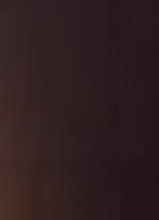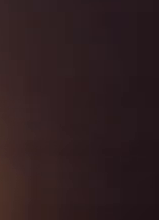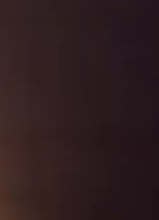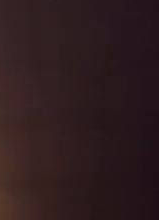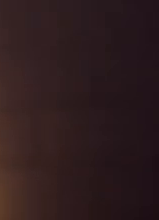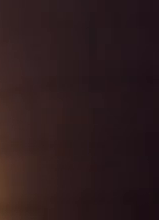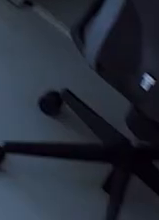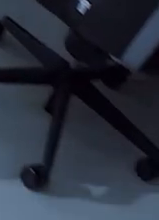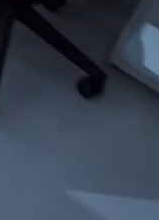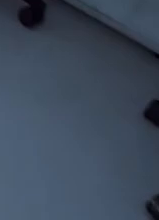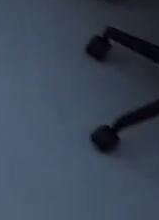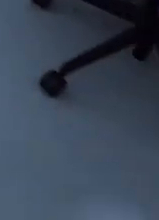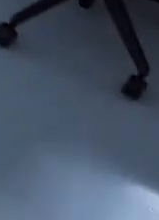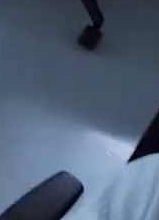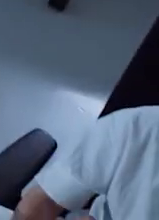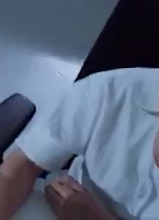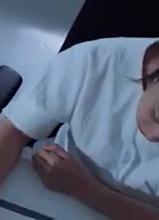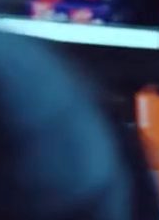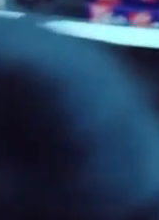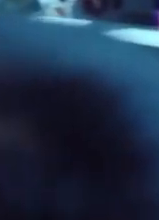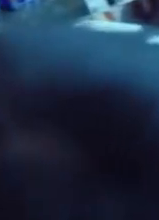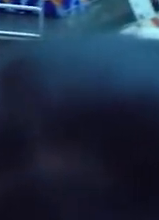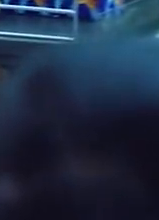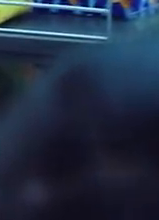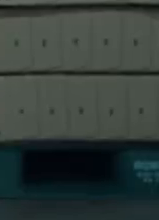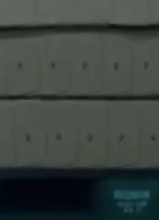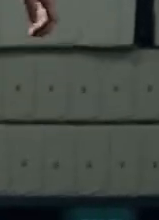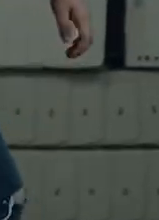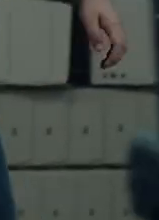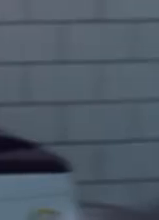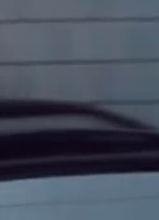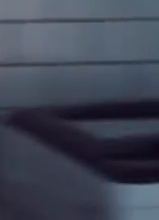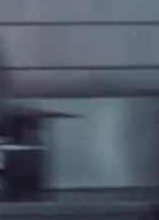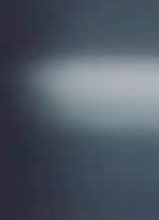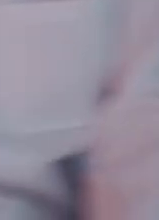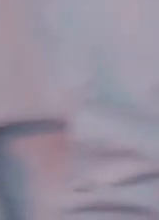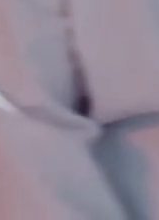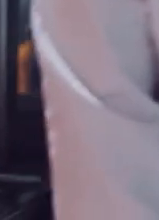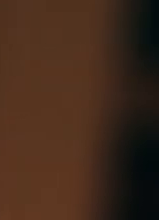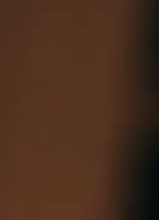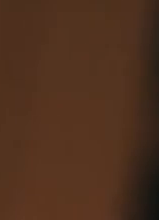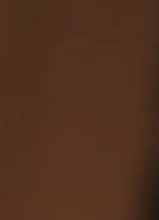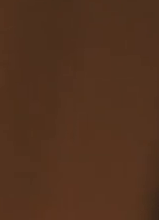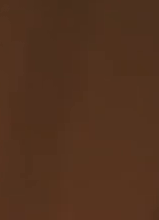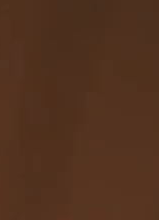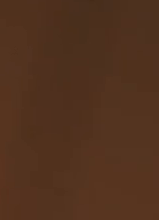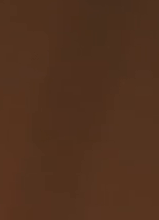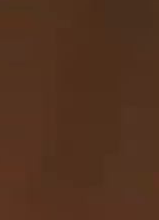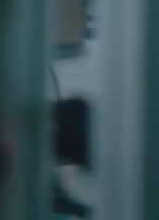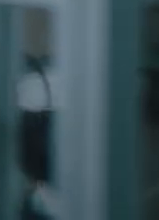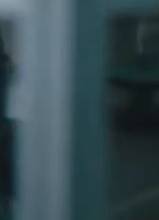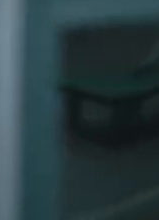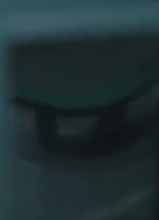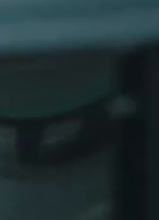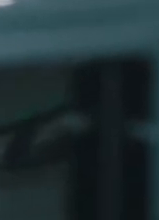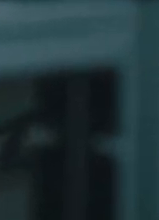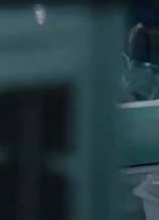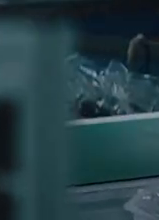우리도 다르지 않습니다. 세상의 모든 직장인들처럼 실수하고 부딪히면서